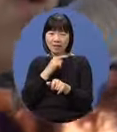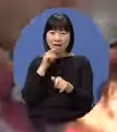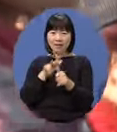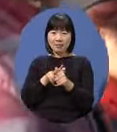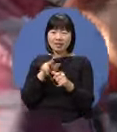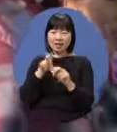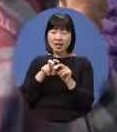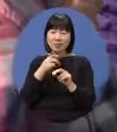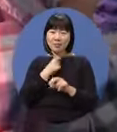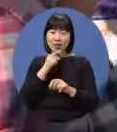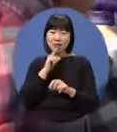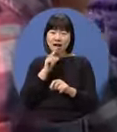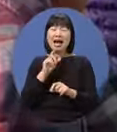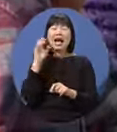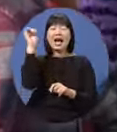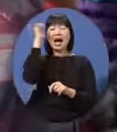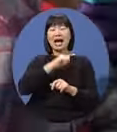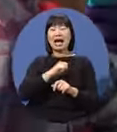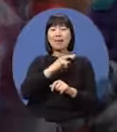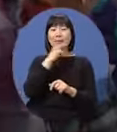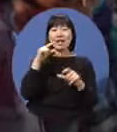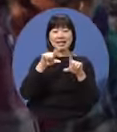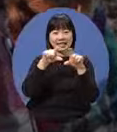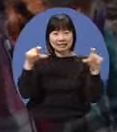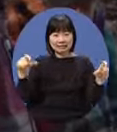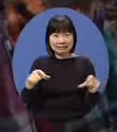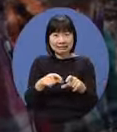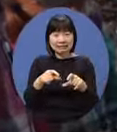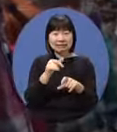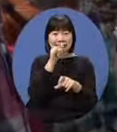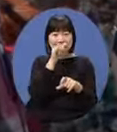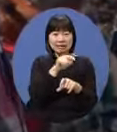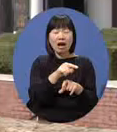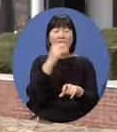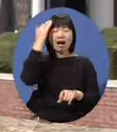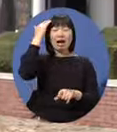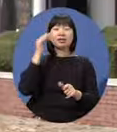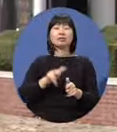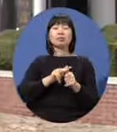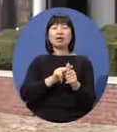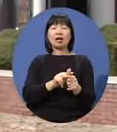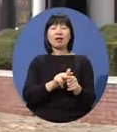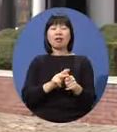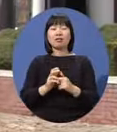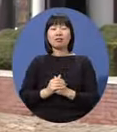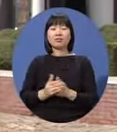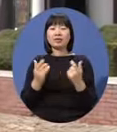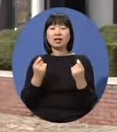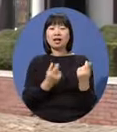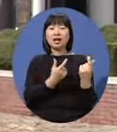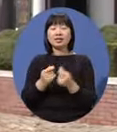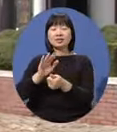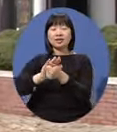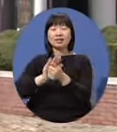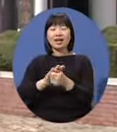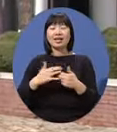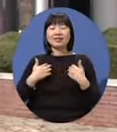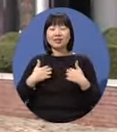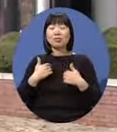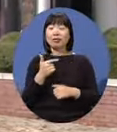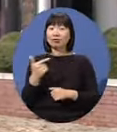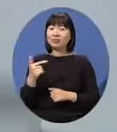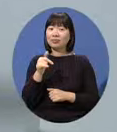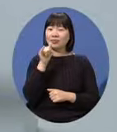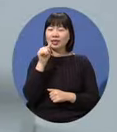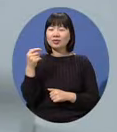탈 거야, 저거 저거? 빨간 띠? 오. 야, 흑마다, 흑마. 이렇게 함께 응원하는 재미도